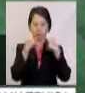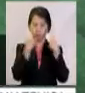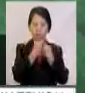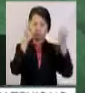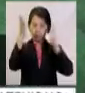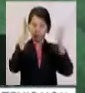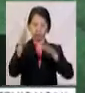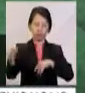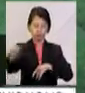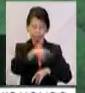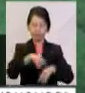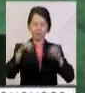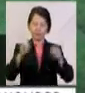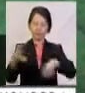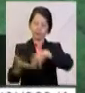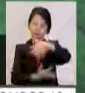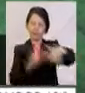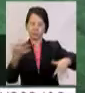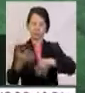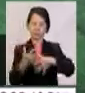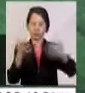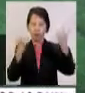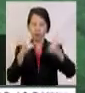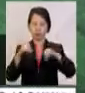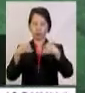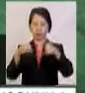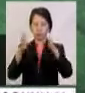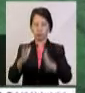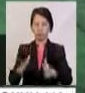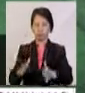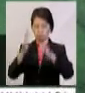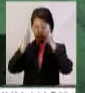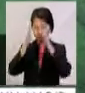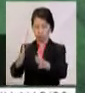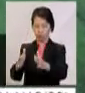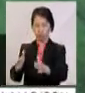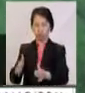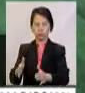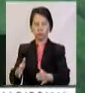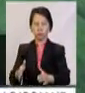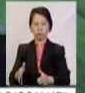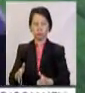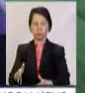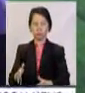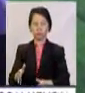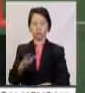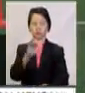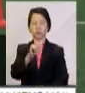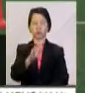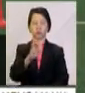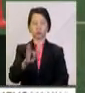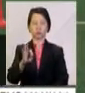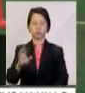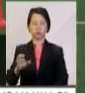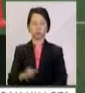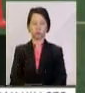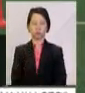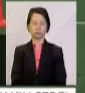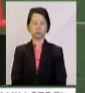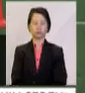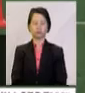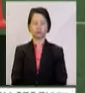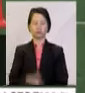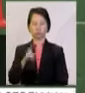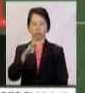kebangsaan. Itu saya harap pemain-pemain dapat bagi tumpuan untuk kempen AFF juga nantilah. 100+ adalah